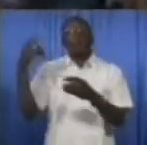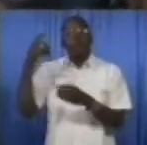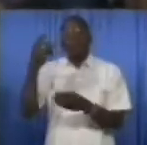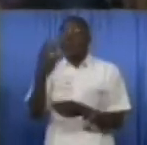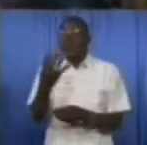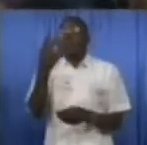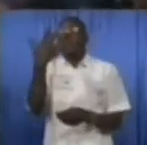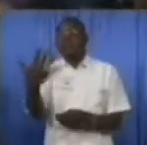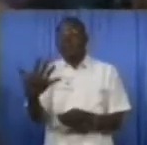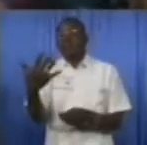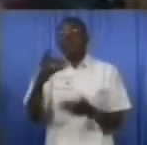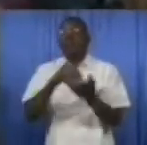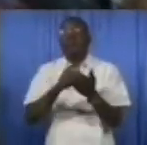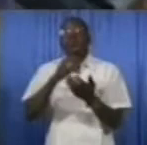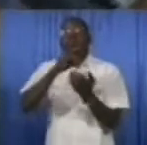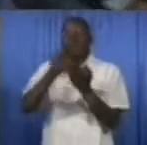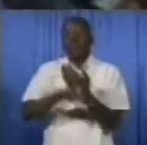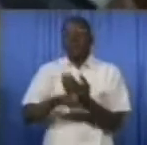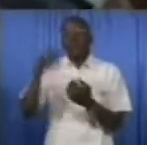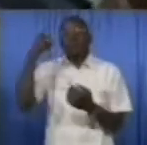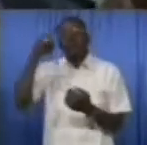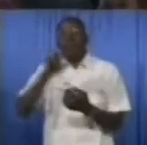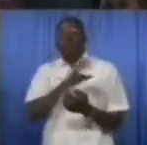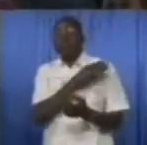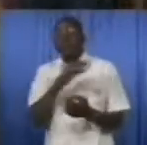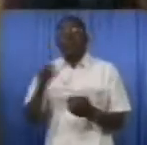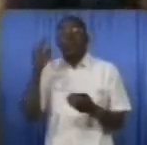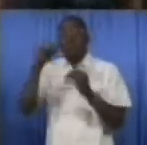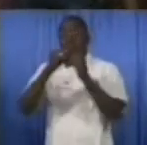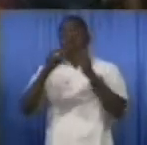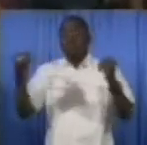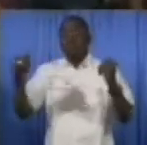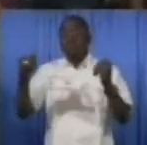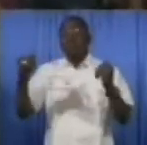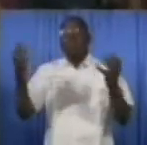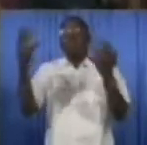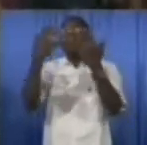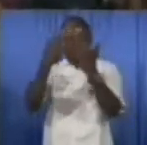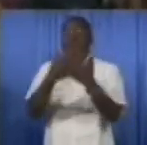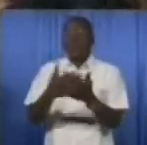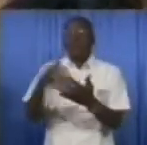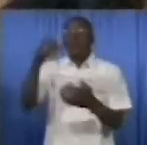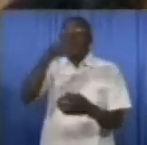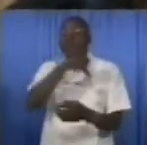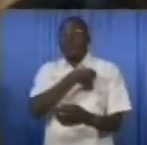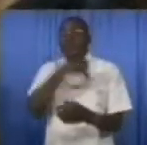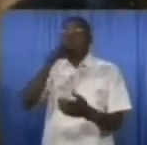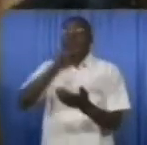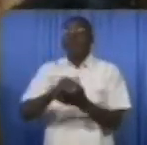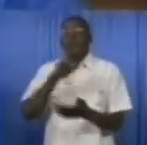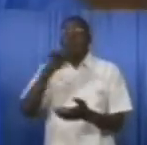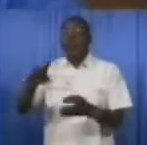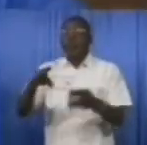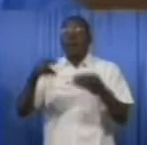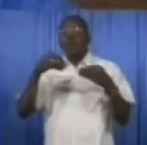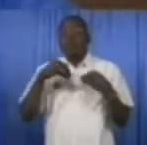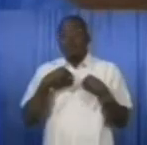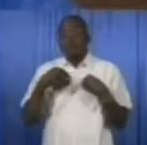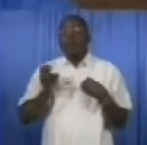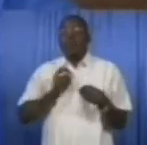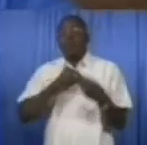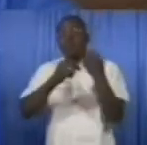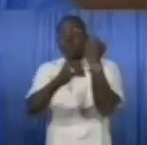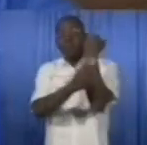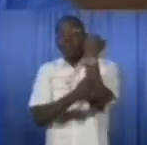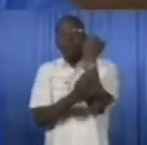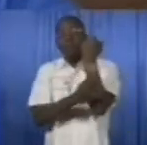et le 5. Et sur cette base, nous réaffirmons notre position que la grille indemnitaire n'est pas une grille adaptée à notre pays.